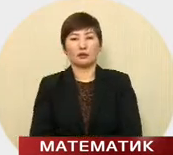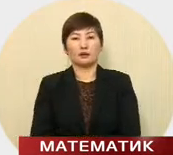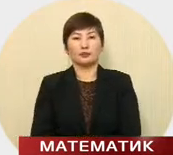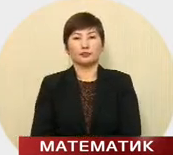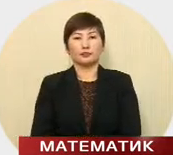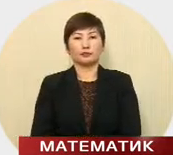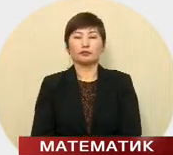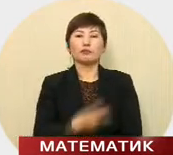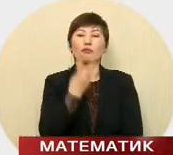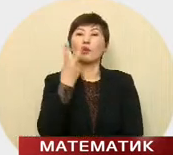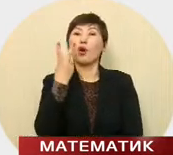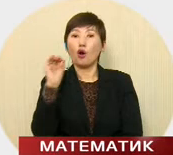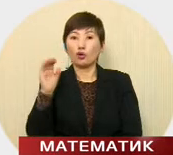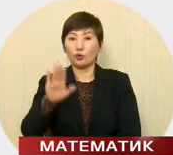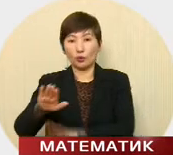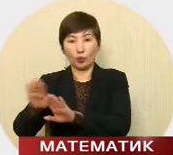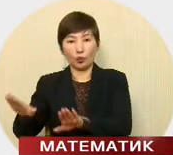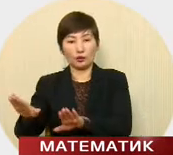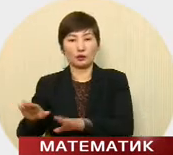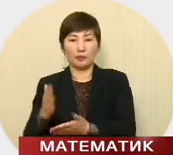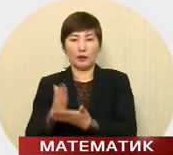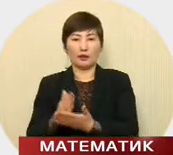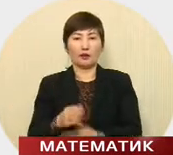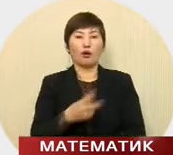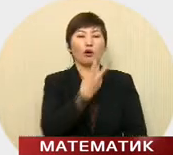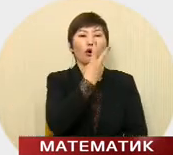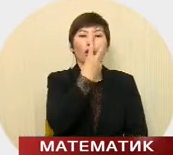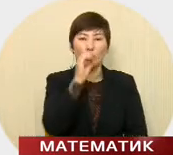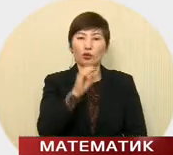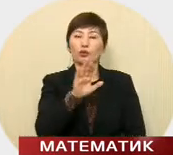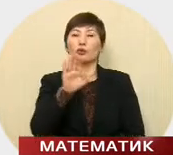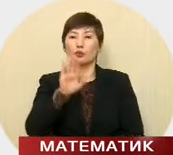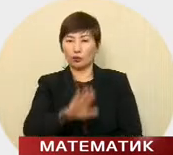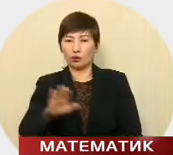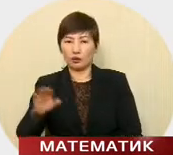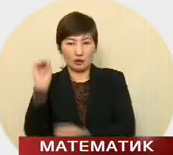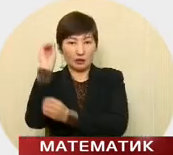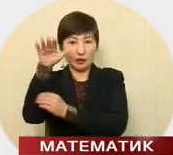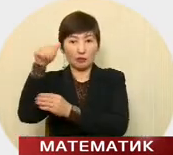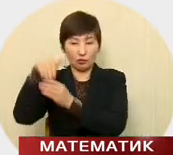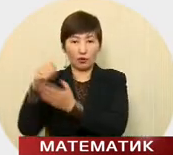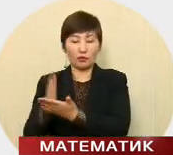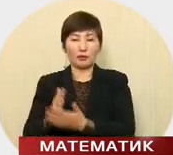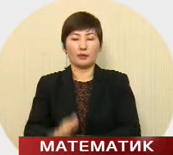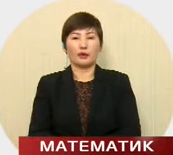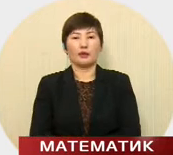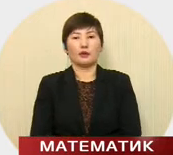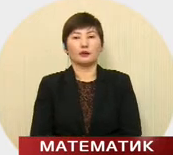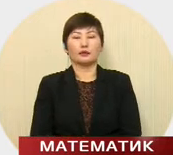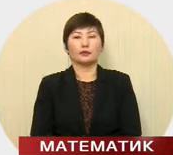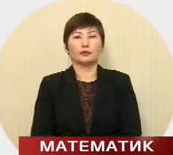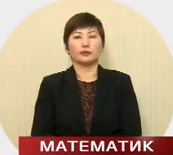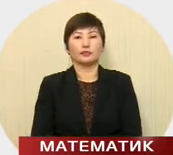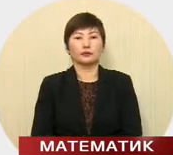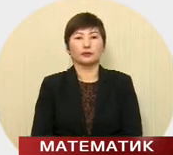тэгвэл 20 сурагч байна гэсэн үг. Өөрөөр хэлбэл 20 сурагч сагсан бөмбөгөр хичээлдэгэ гэсэн үг байна. За одоо дараа нь